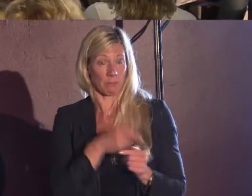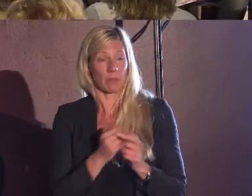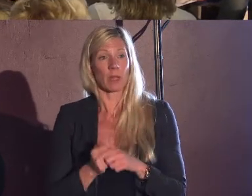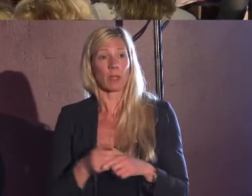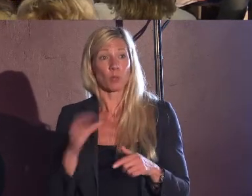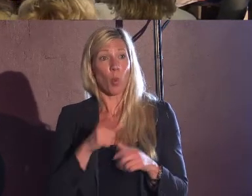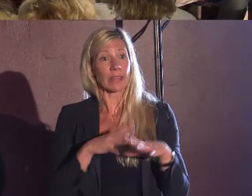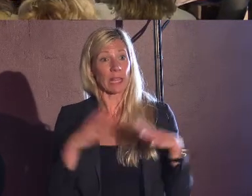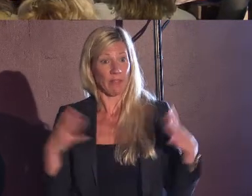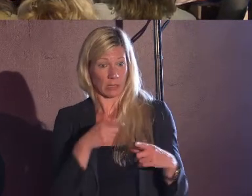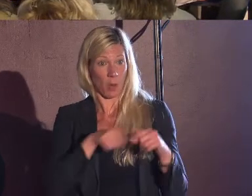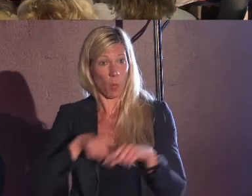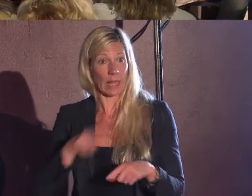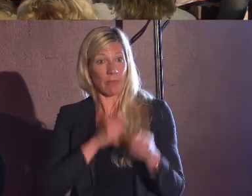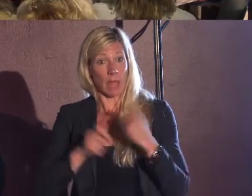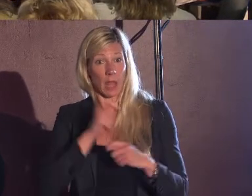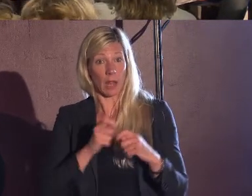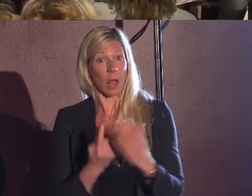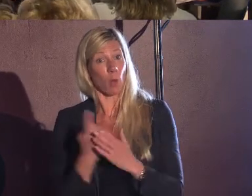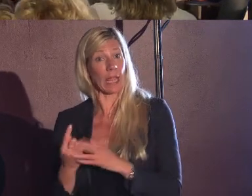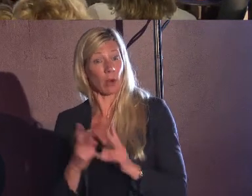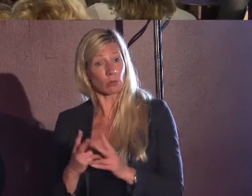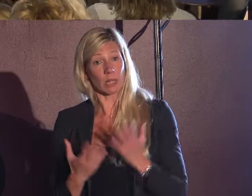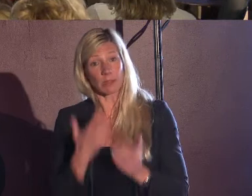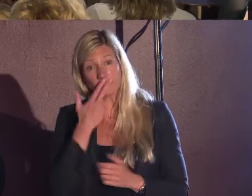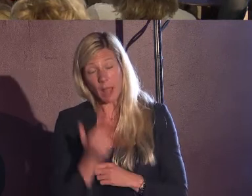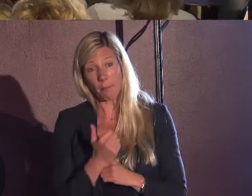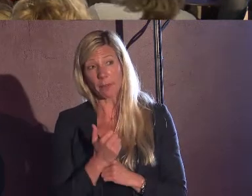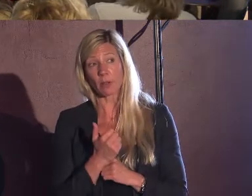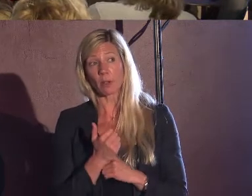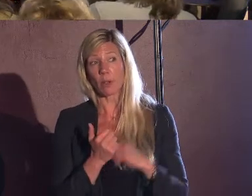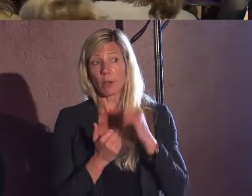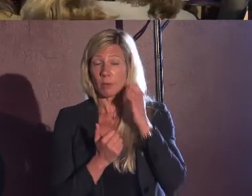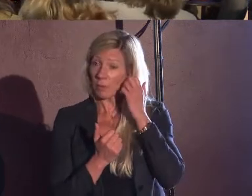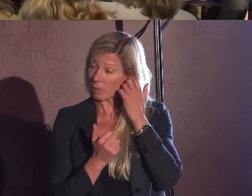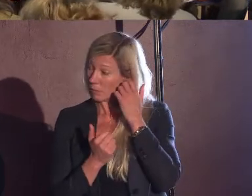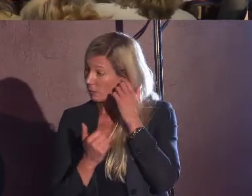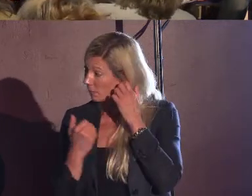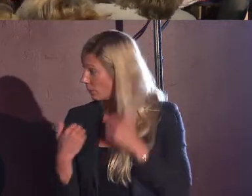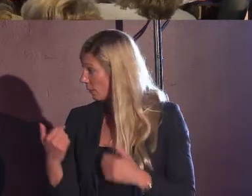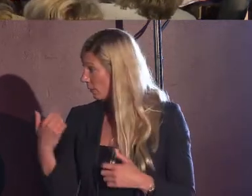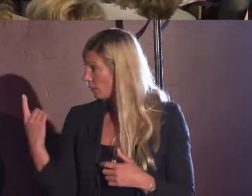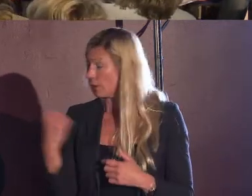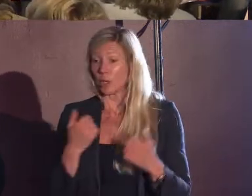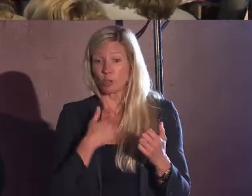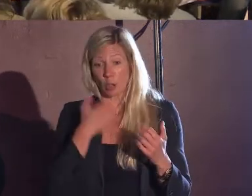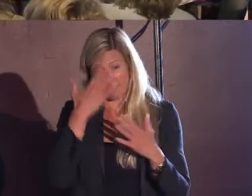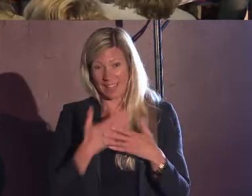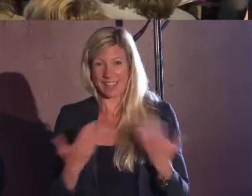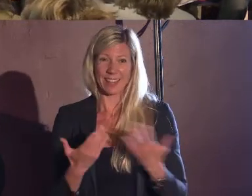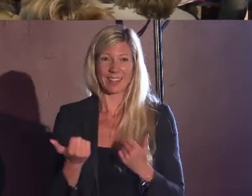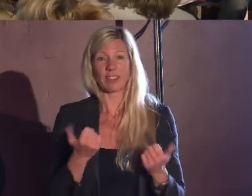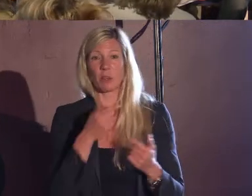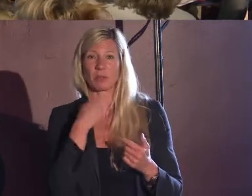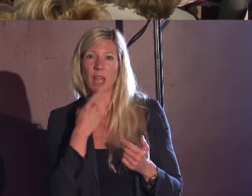för de här näringarna faktiskt sker, och ganska snabbt. Yes. Alltså, jag vet inte, man kan säga dränera och sådär,